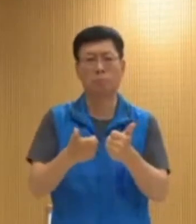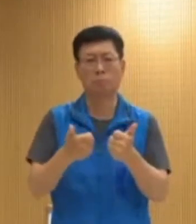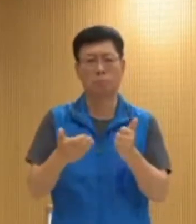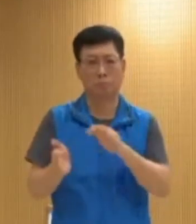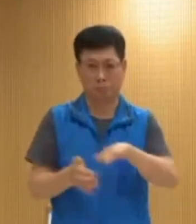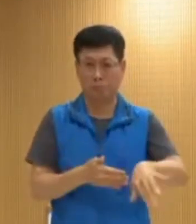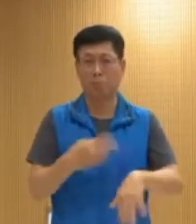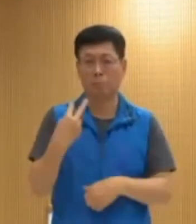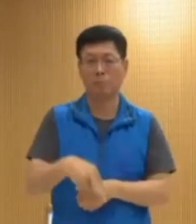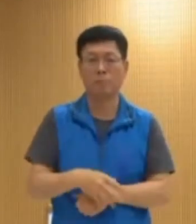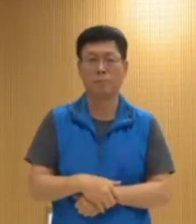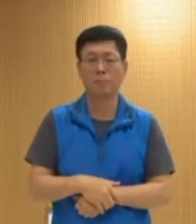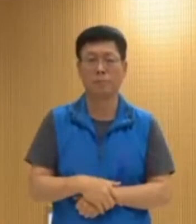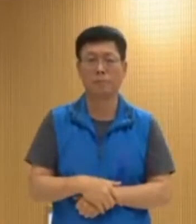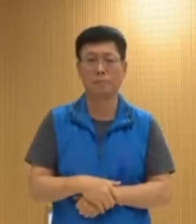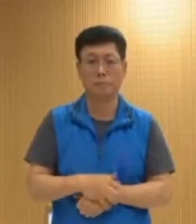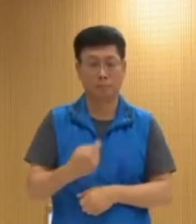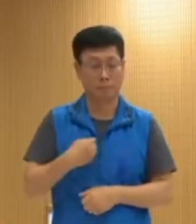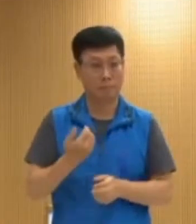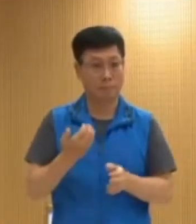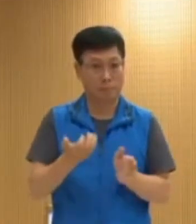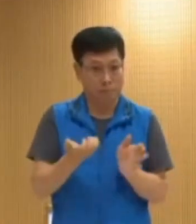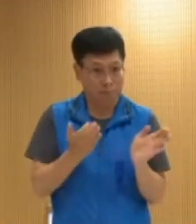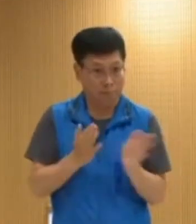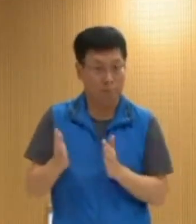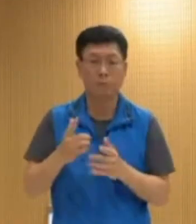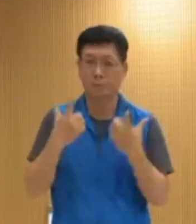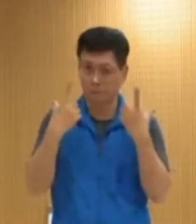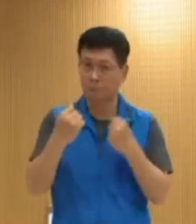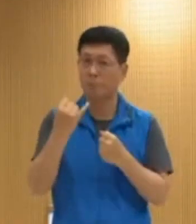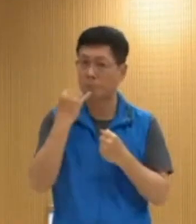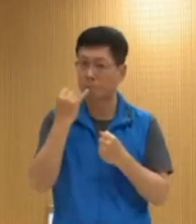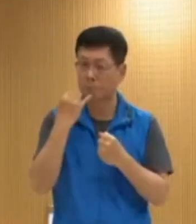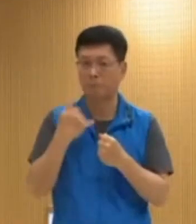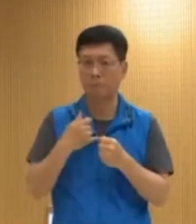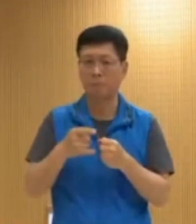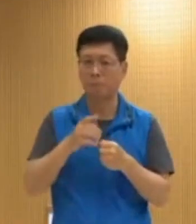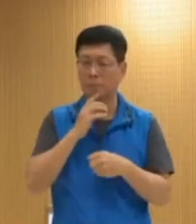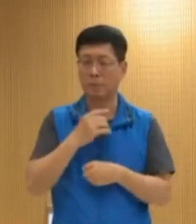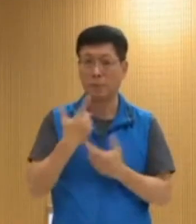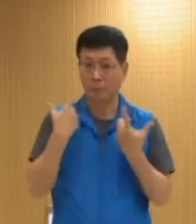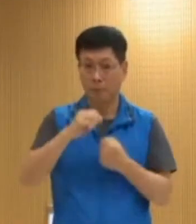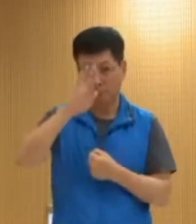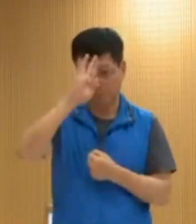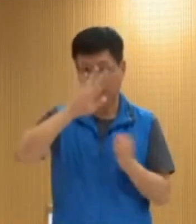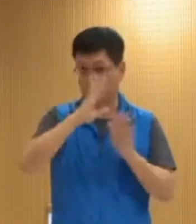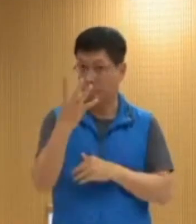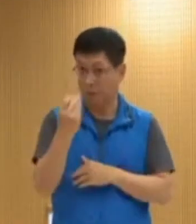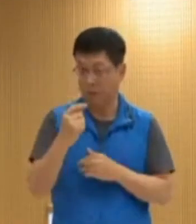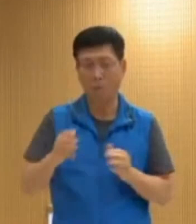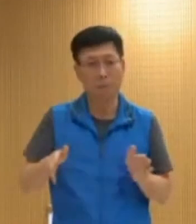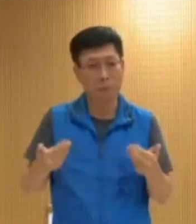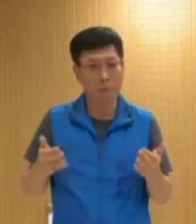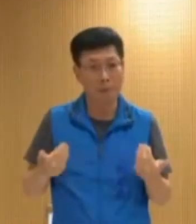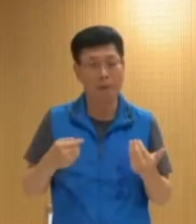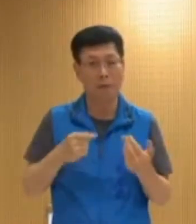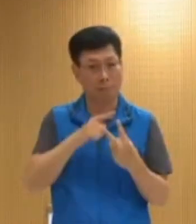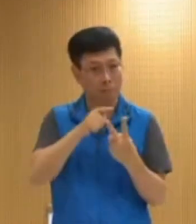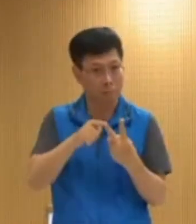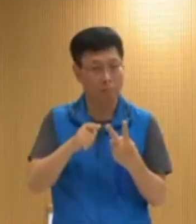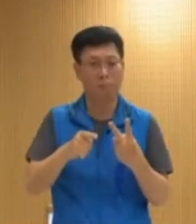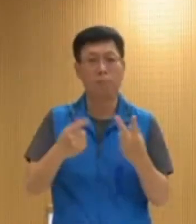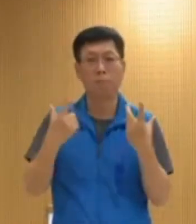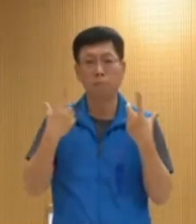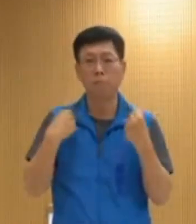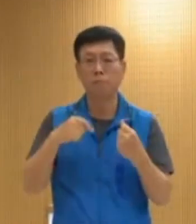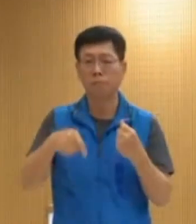我们必须把一些可收治无症状及轻症病患本来原